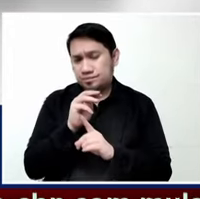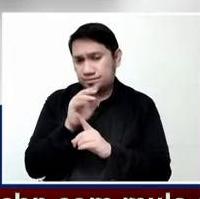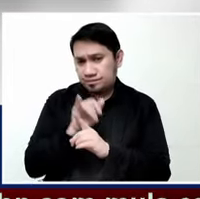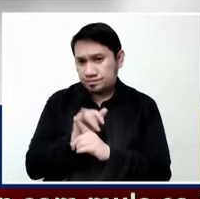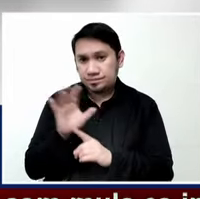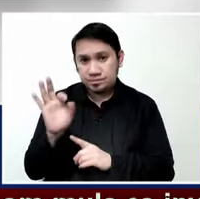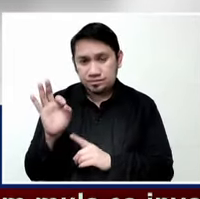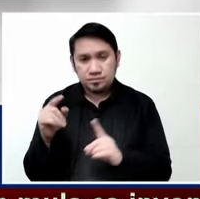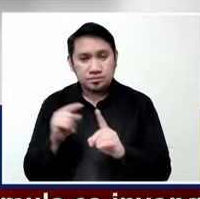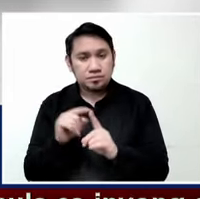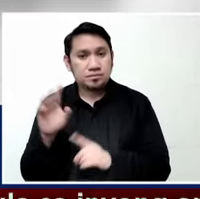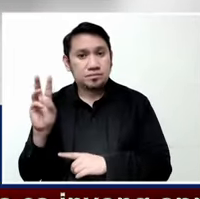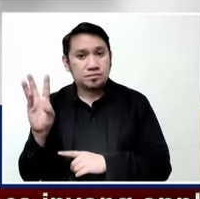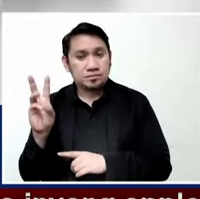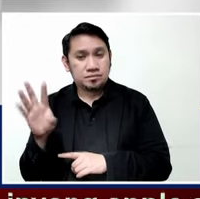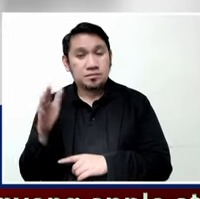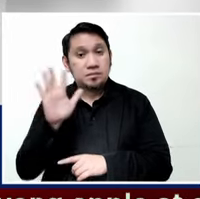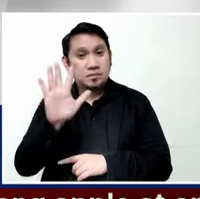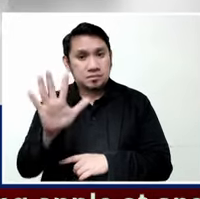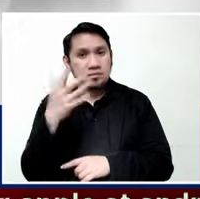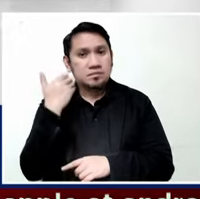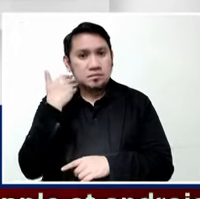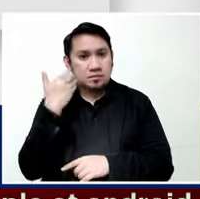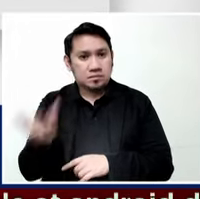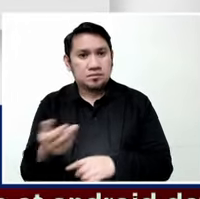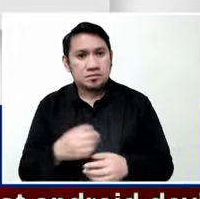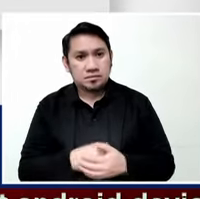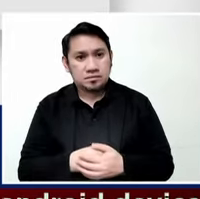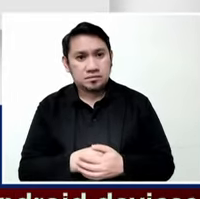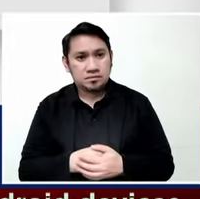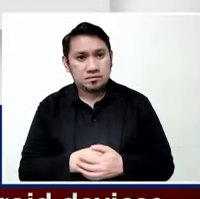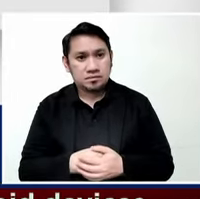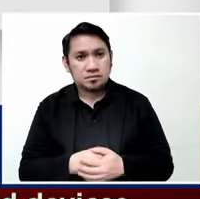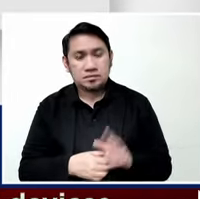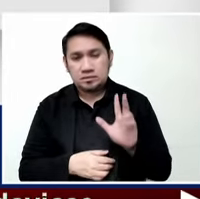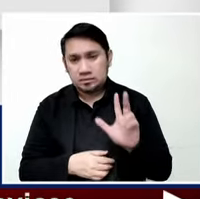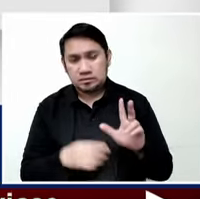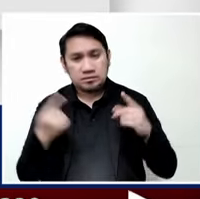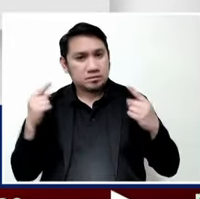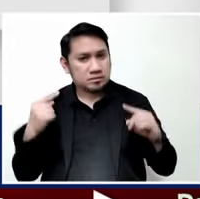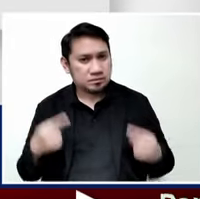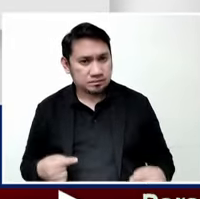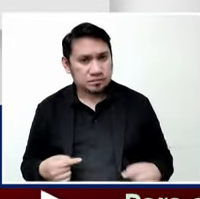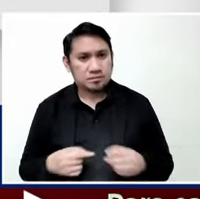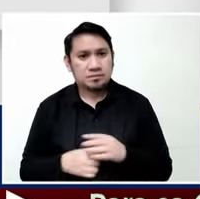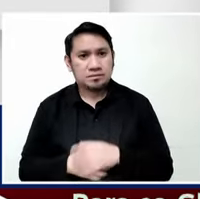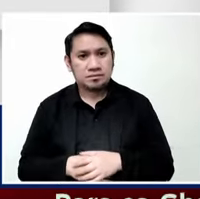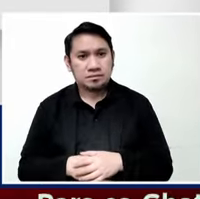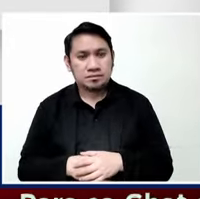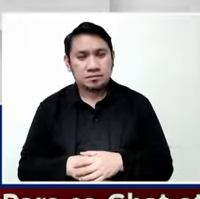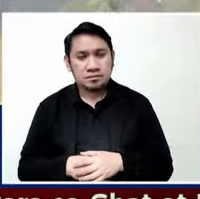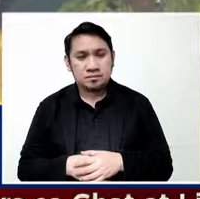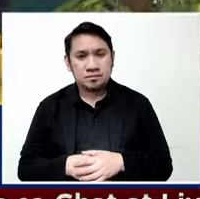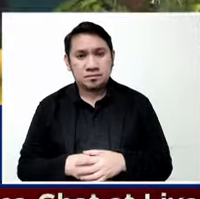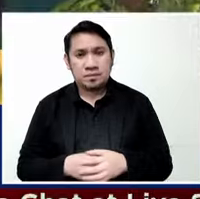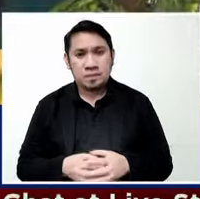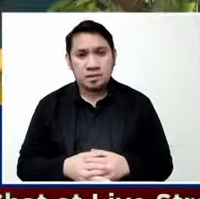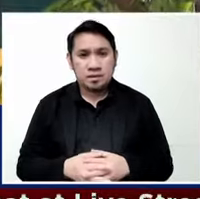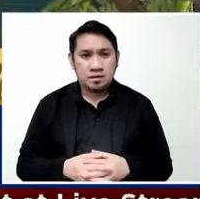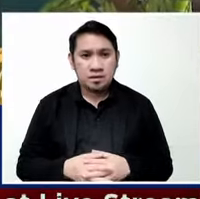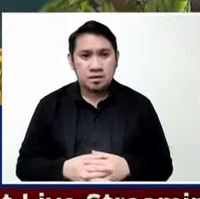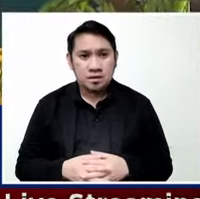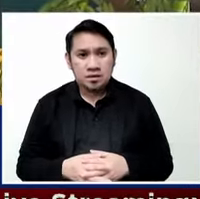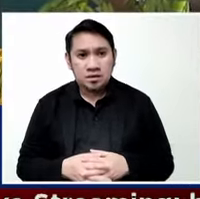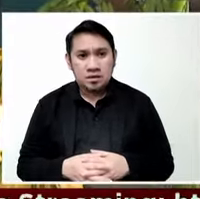16, lima na ang nasawi sa pamamaril ng riding in tandem at tatlong nasugatan sa Lucena City at sa bayan ng Yaong. Pero